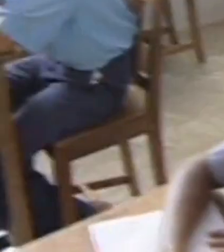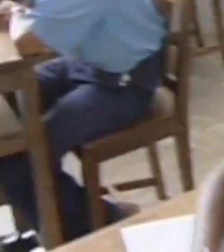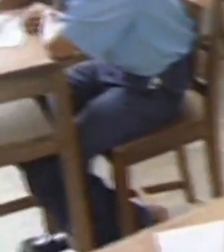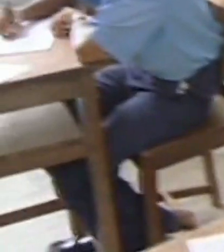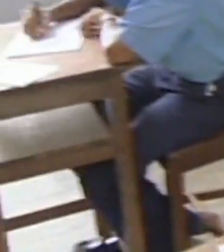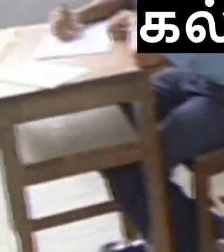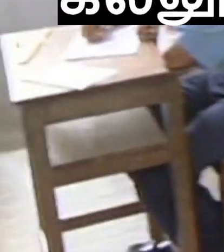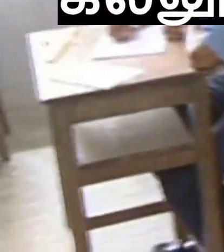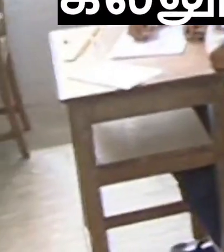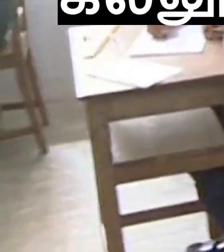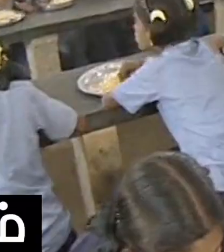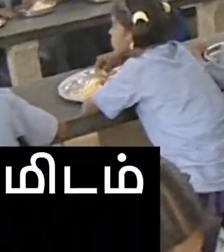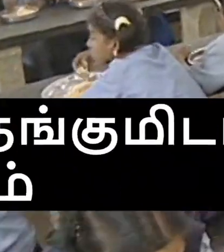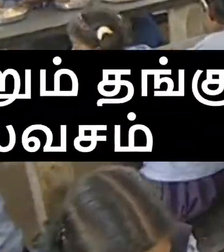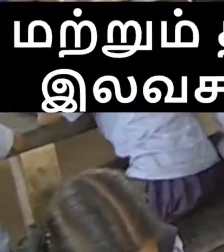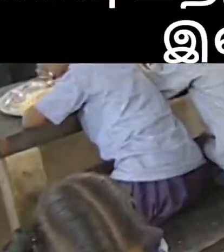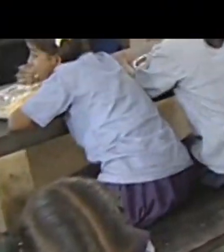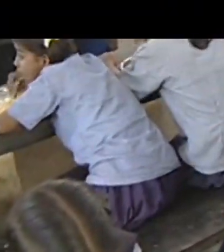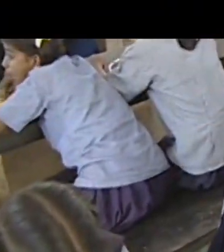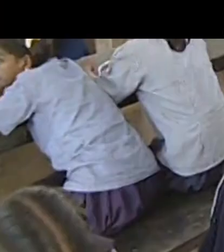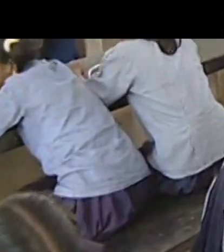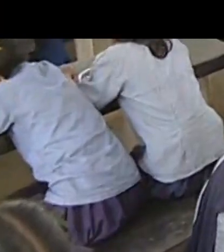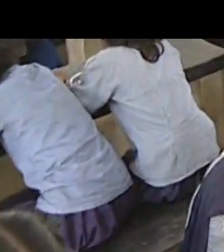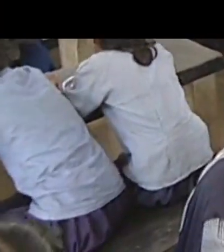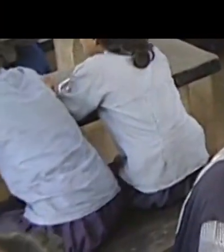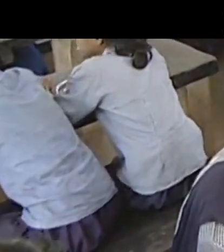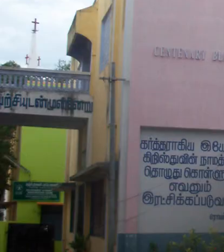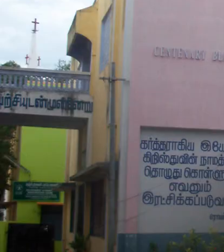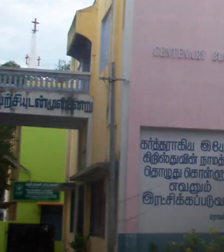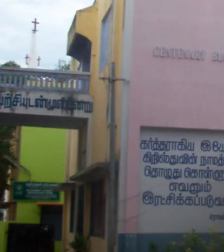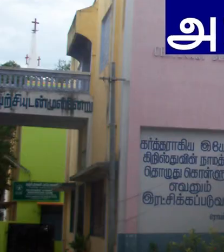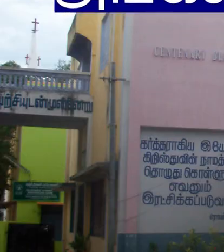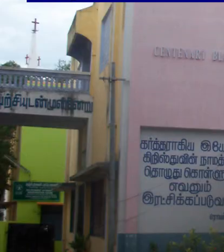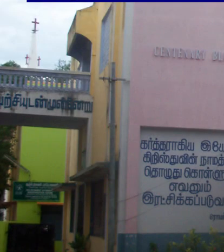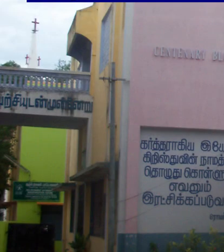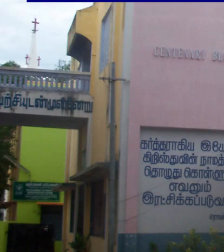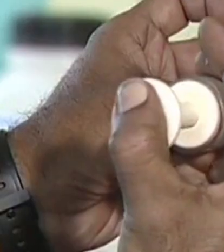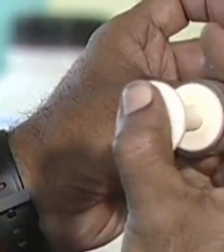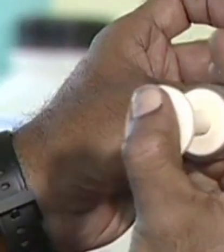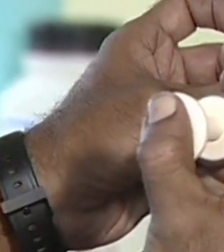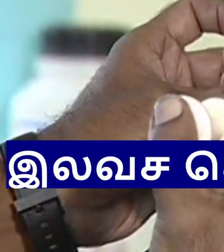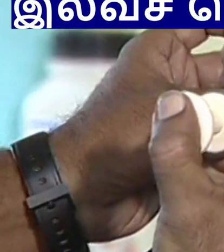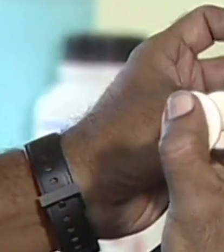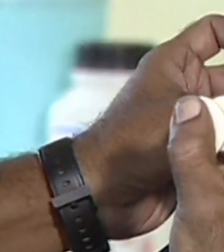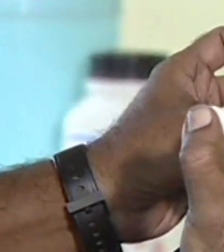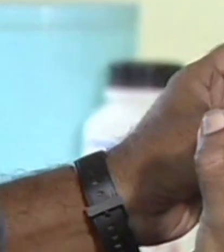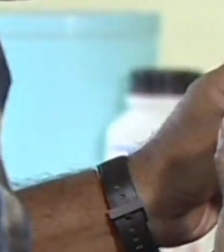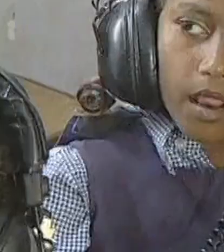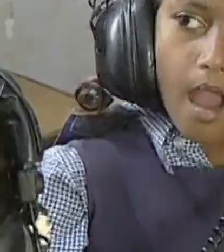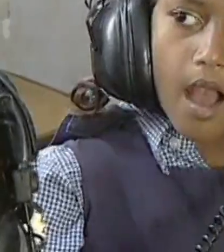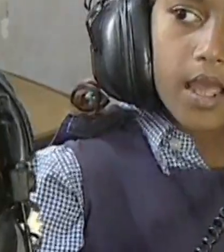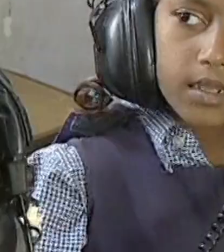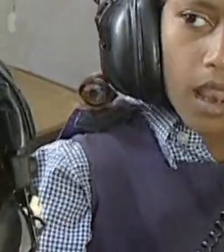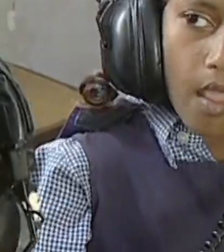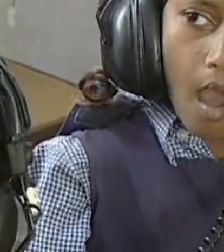தையல், தொழிற்கல்வி, கல்லூரி பட்ட படிப்பு, சுகாதாரமான உணவு மற்றும் தங்குமிடம் இலவசம், தமிழக அரசால் அங்கீகாரம் பெற்ற பள்ளி, இலவச செவித்துணை கருவி, குழு